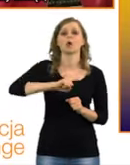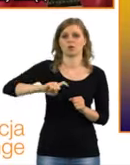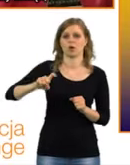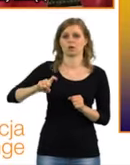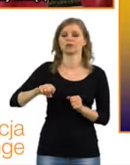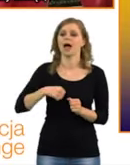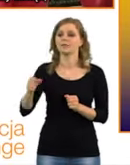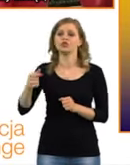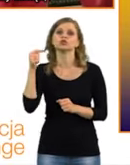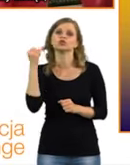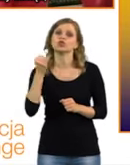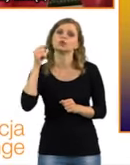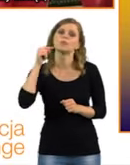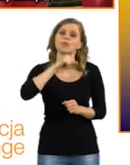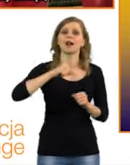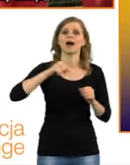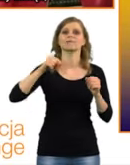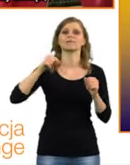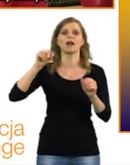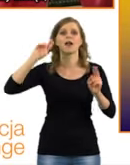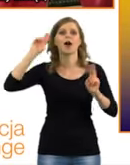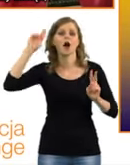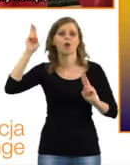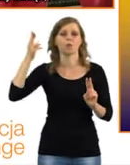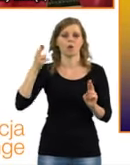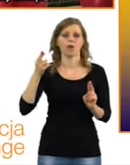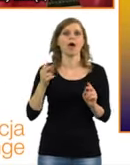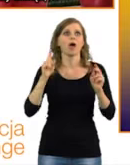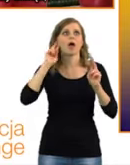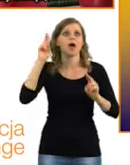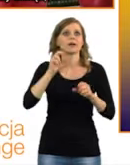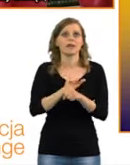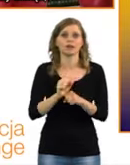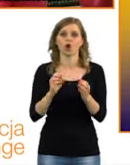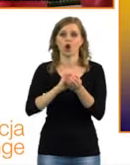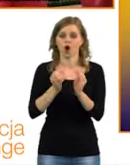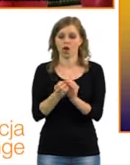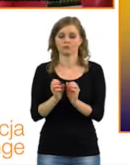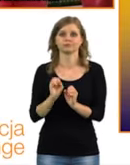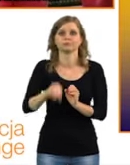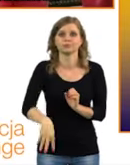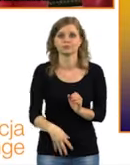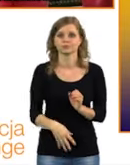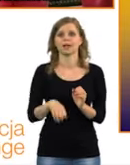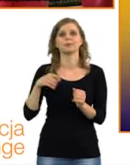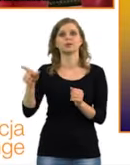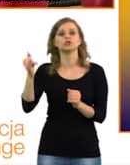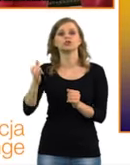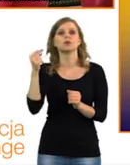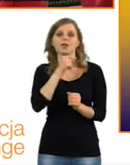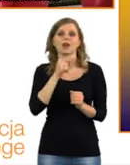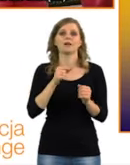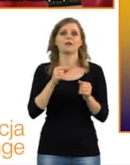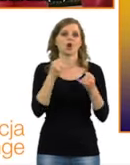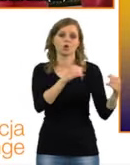umiało zareagować, wrzucić klocek, prawda, kiedy jest dźwięk, kiedy nie ma, żeby potrafiło